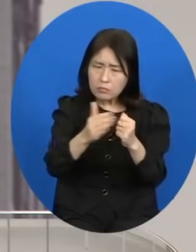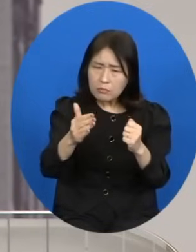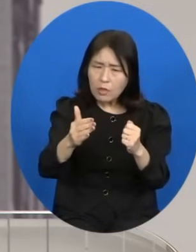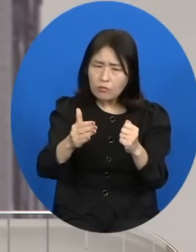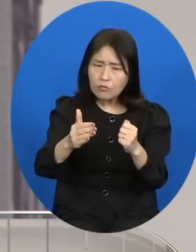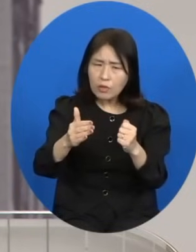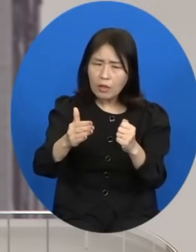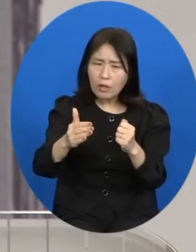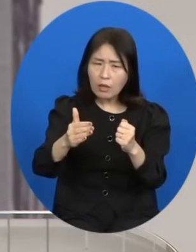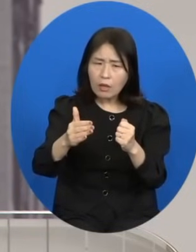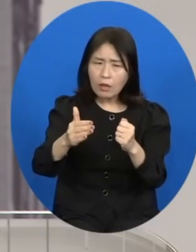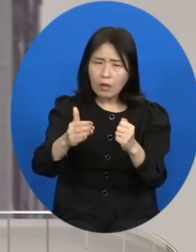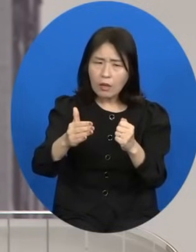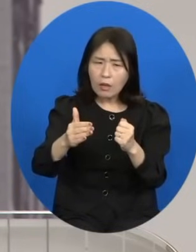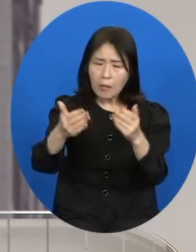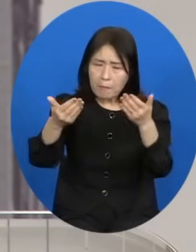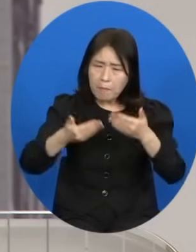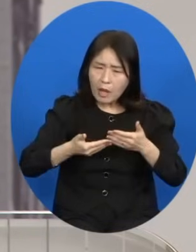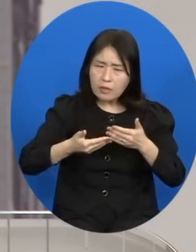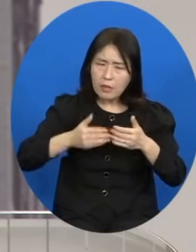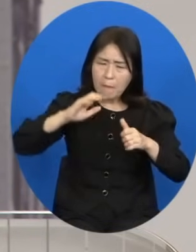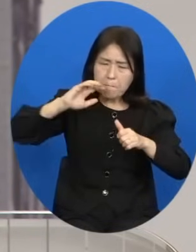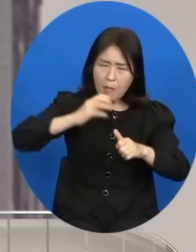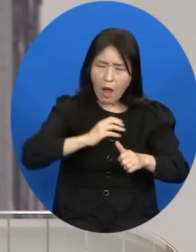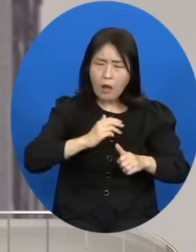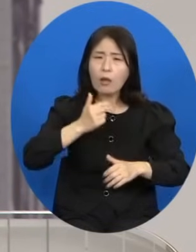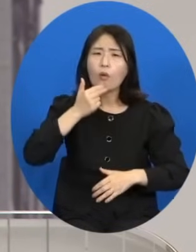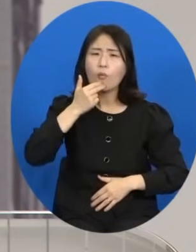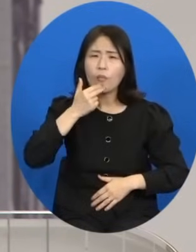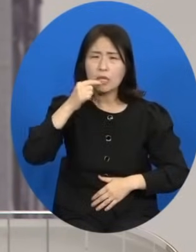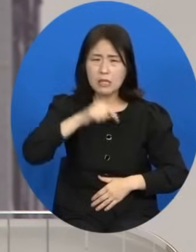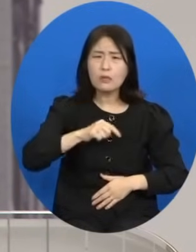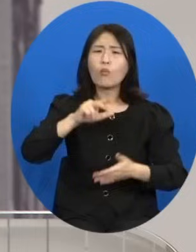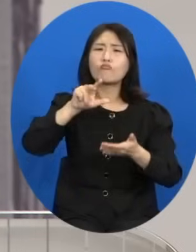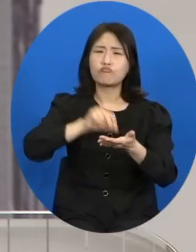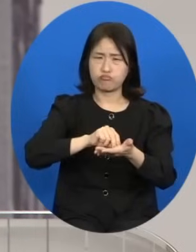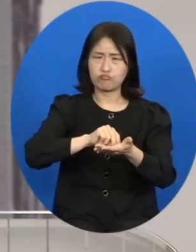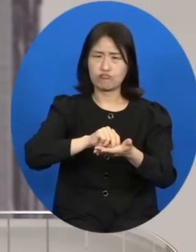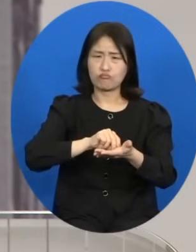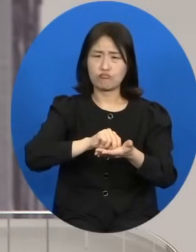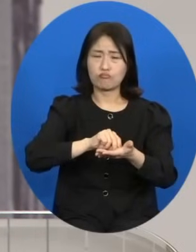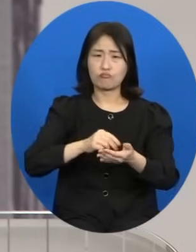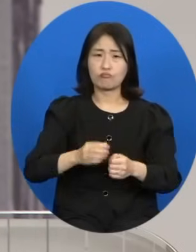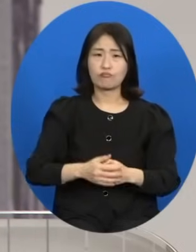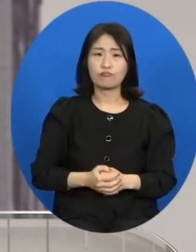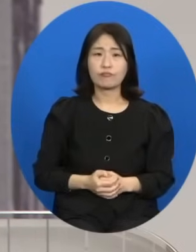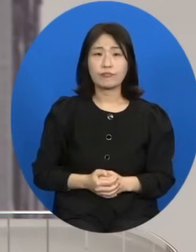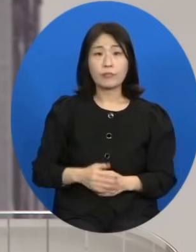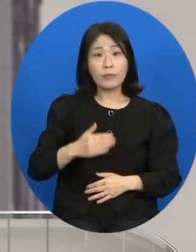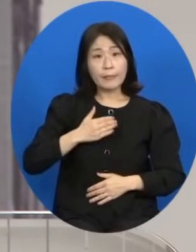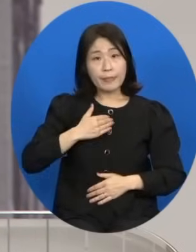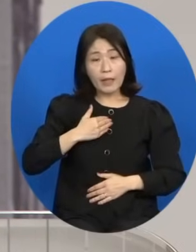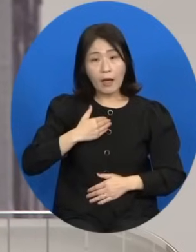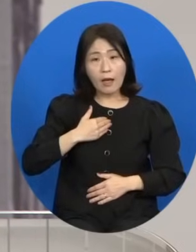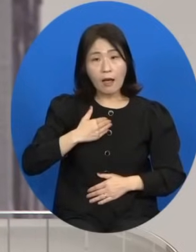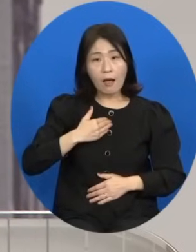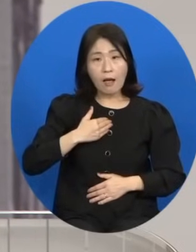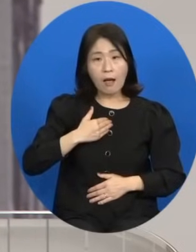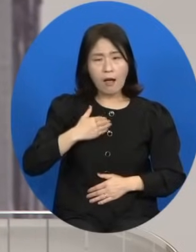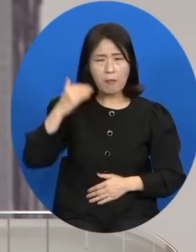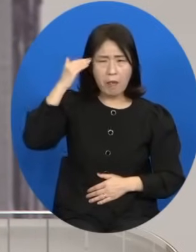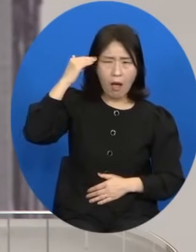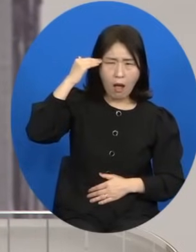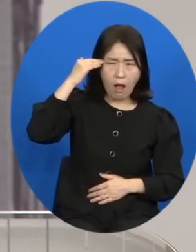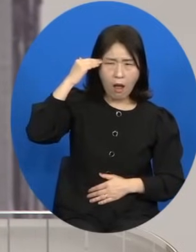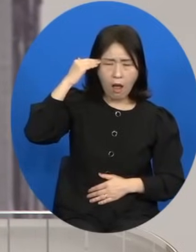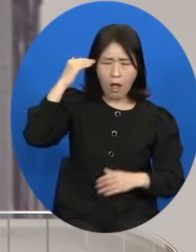가장 큰 문제 아니겠습니까 오려 제가 없는 것이인 것죠 이러한 저항과 고난이